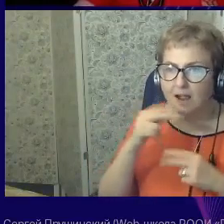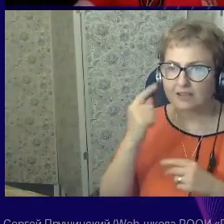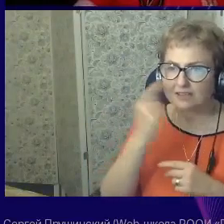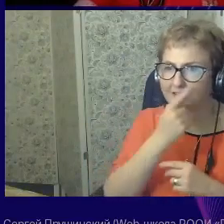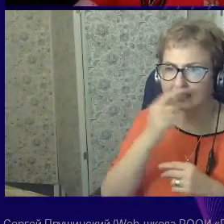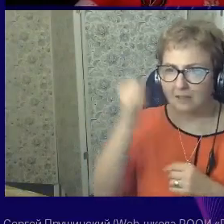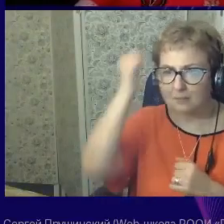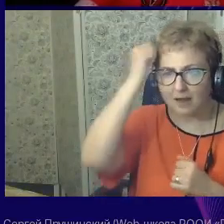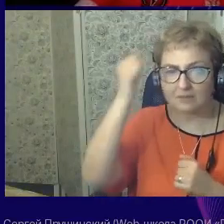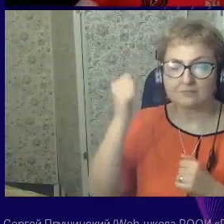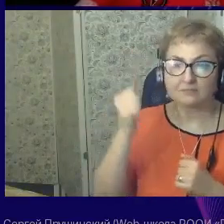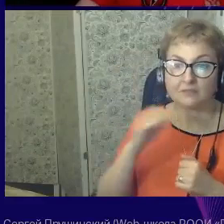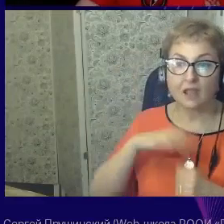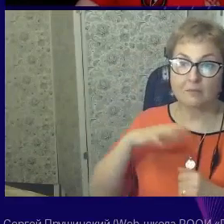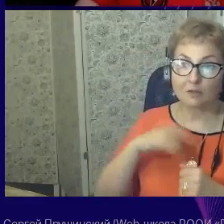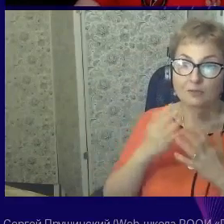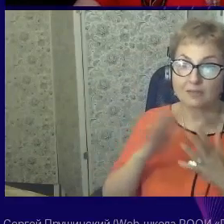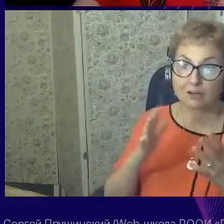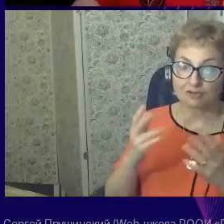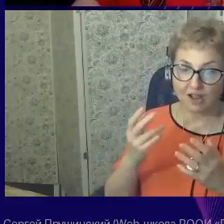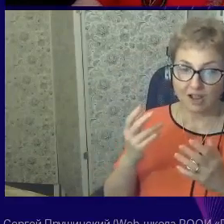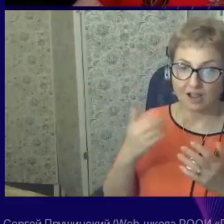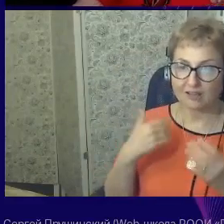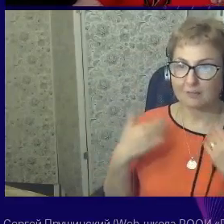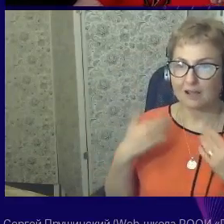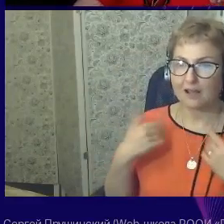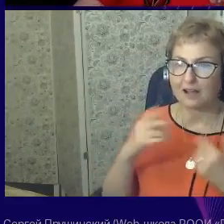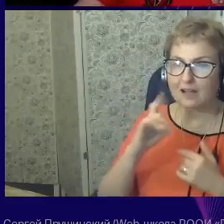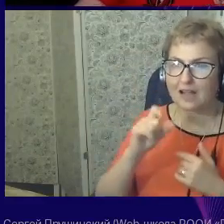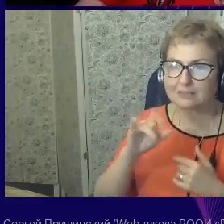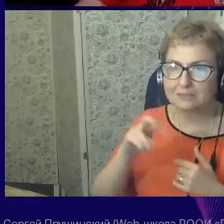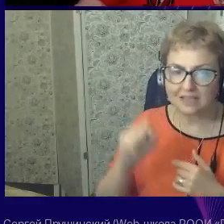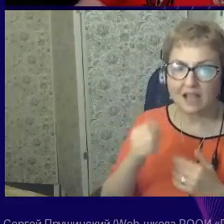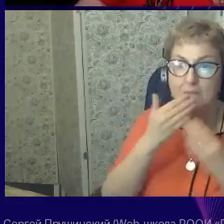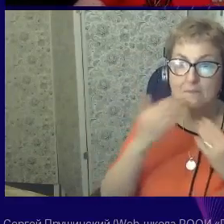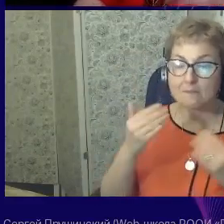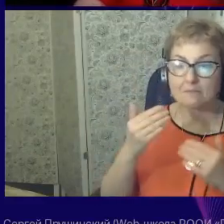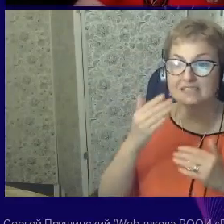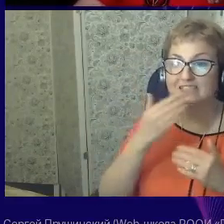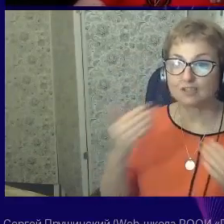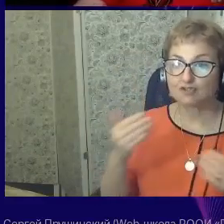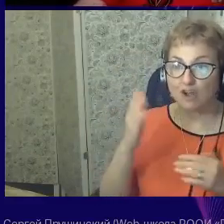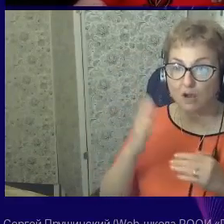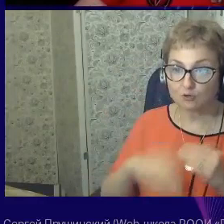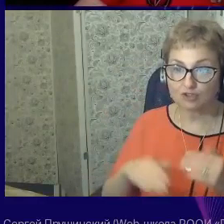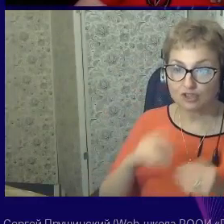зрительную память. Ну, потом небольшая разминка. И самое главное, у нас на завершающей